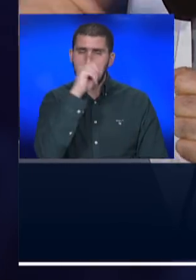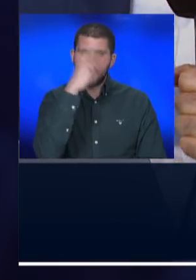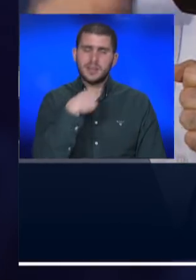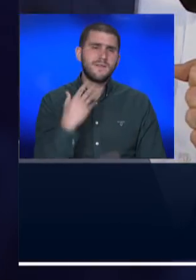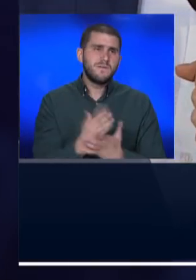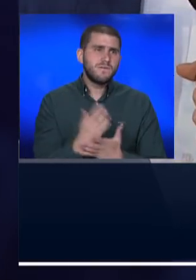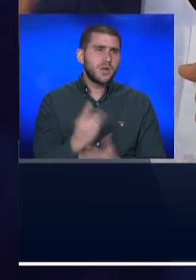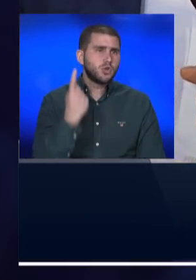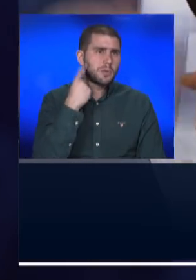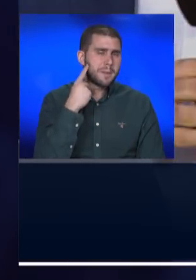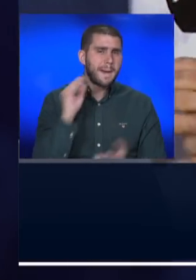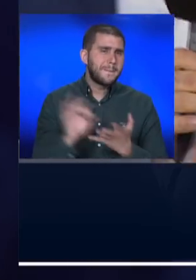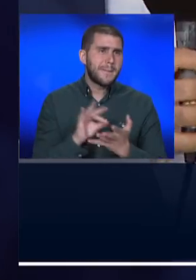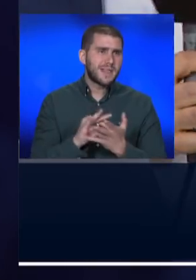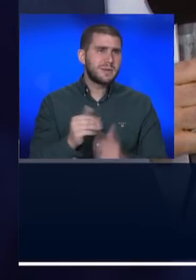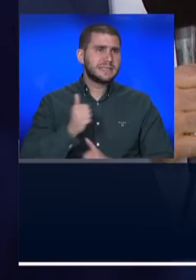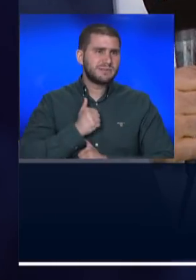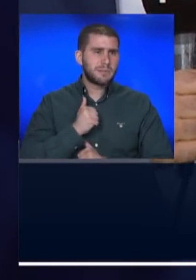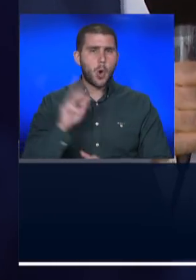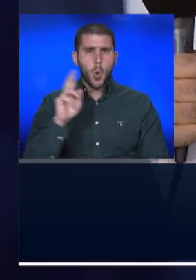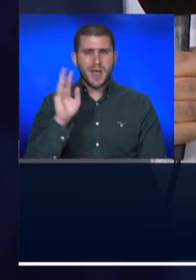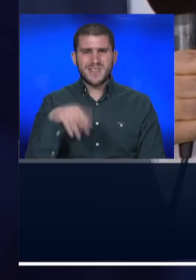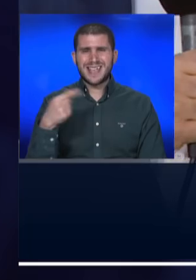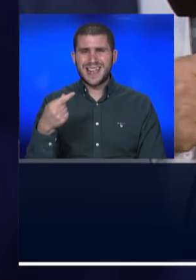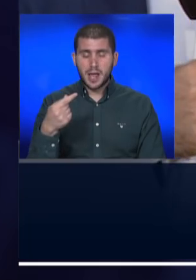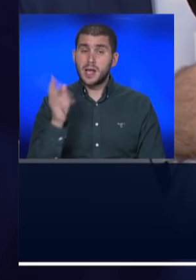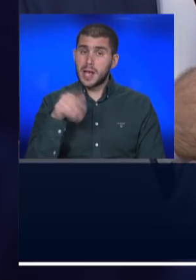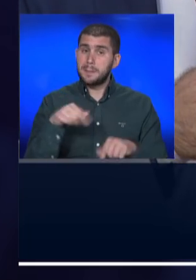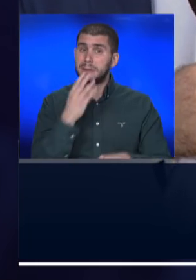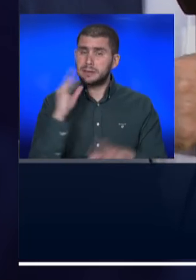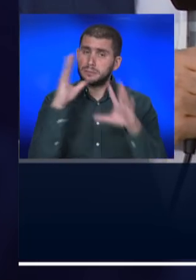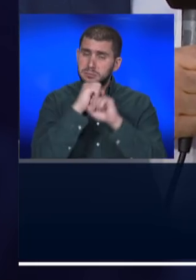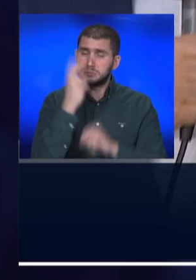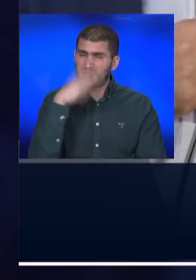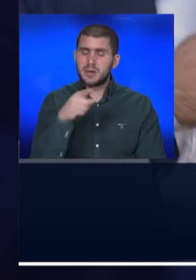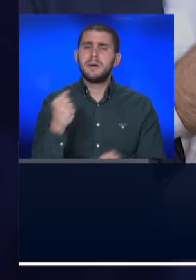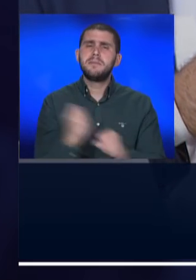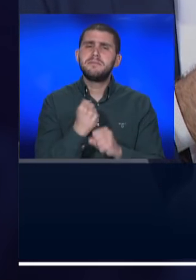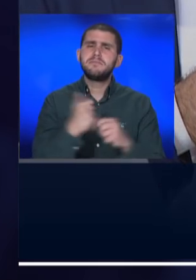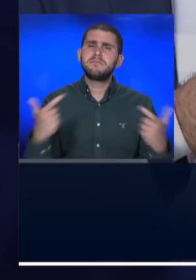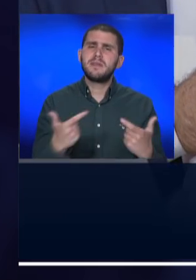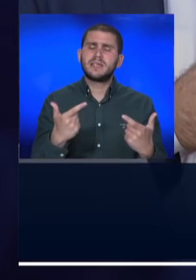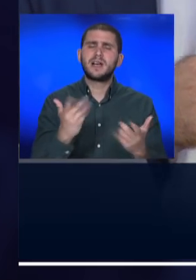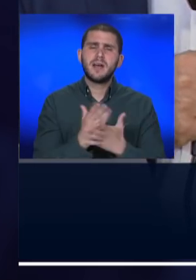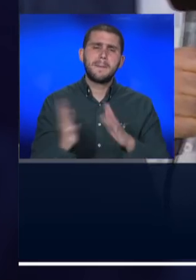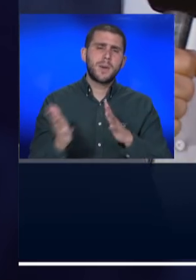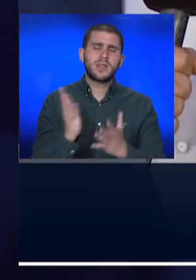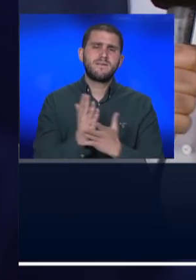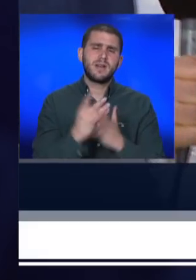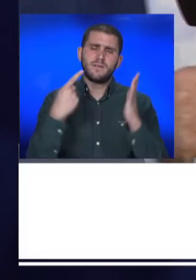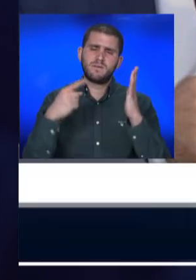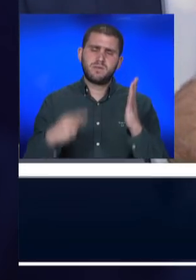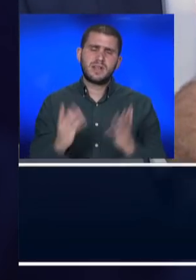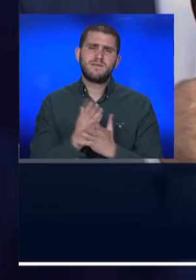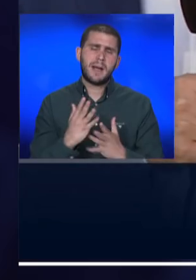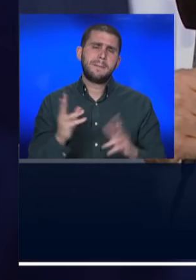מהכתבים הצבאיים מרועי וגם מגילי, גם פה בישראל מבינים שהמבצע פחות או יותר ממצא את יעדיו הצבאיים ככל שניתן לעשות